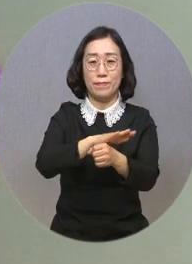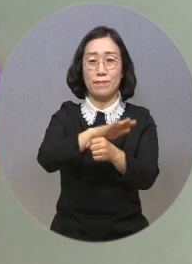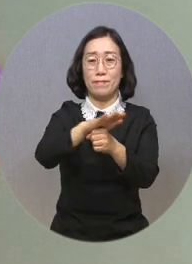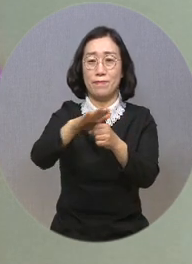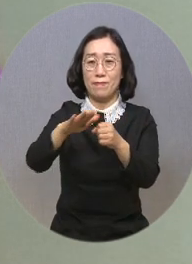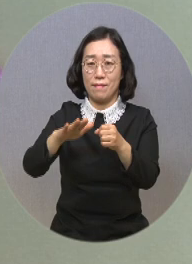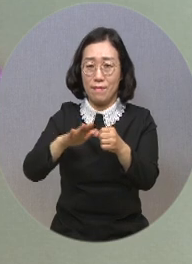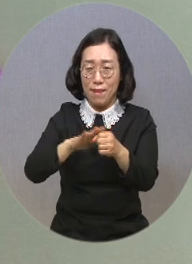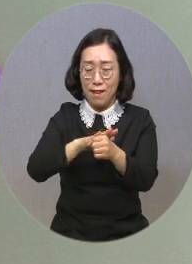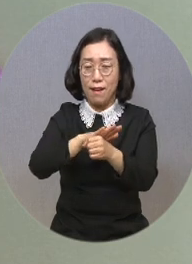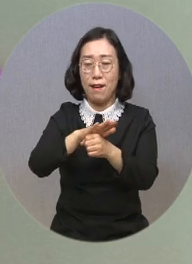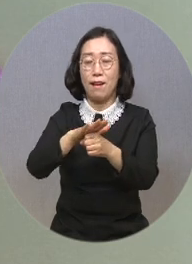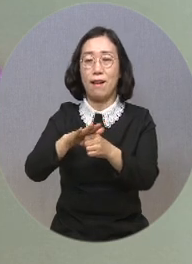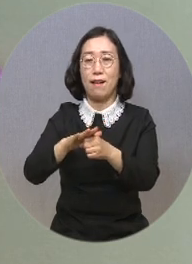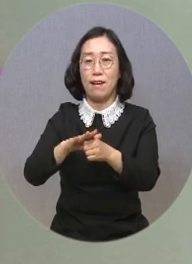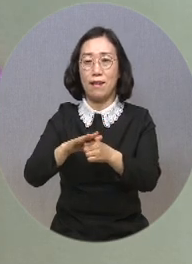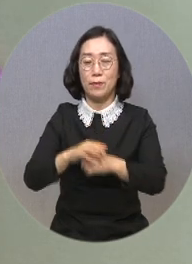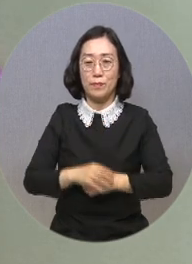사랑하리라